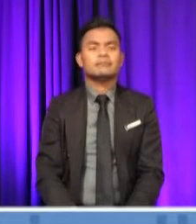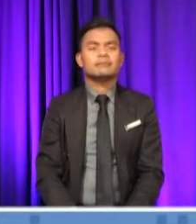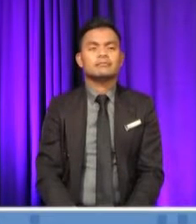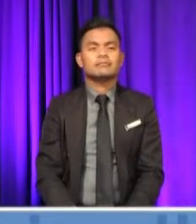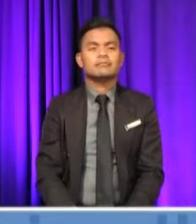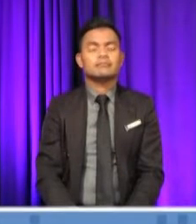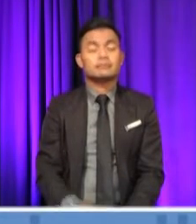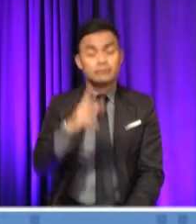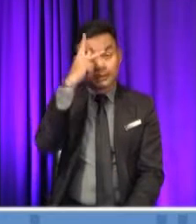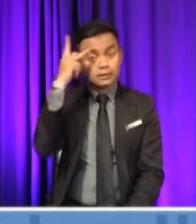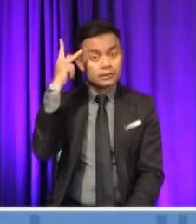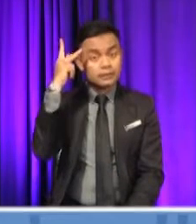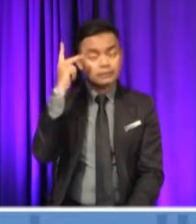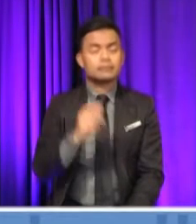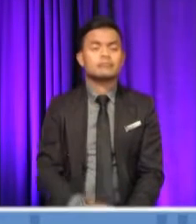Kerana